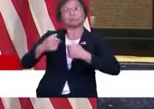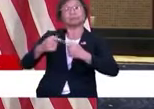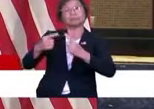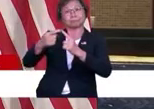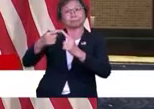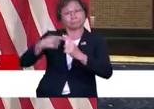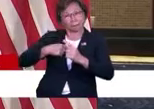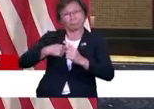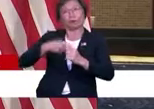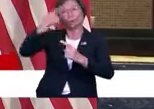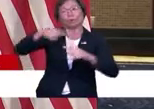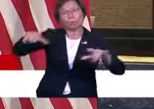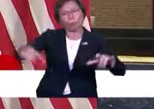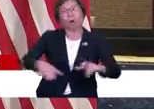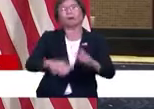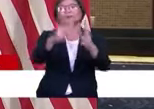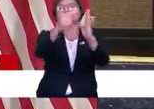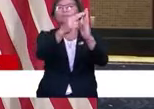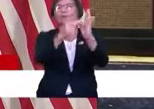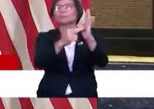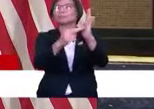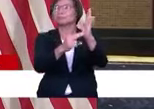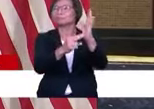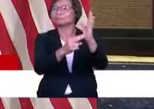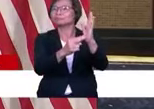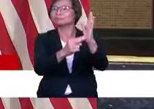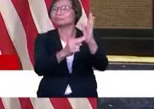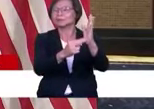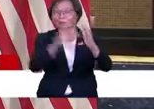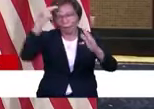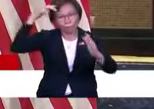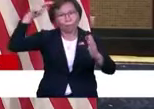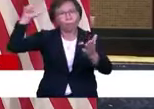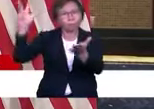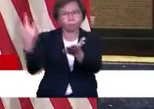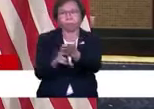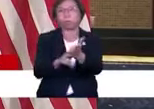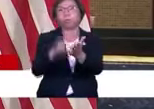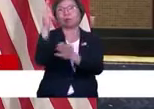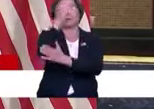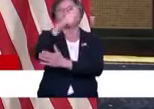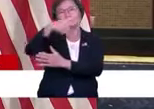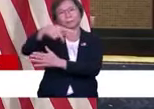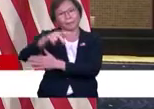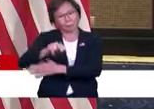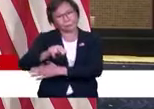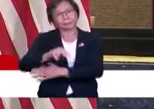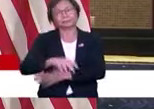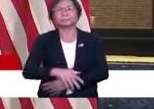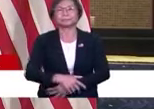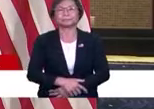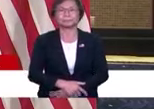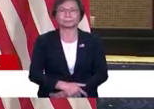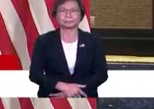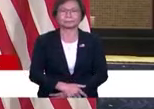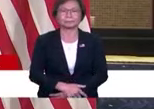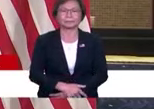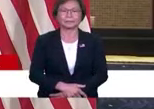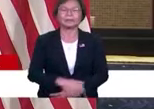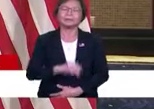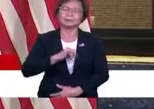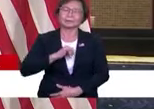dalam melaksanakan dasar-dasar yang diputuskan oleh kerajaan trikata nasional Hai